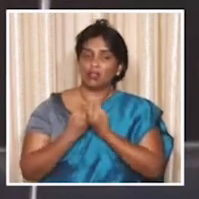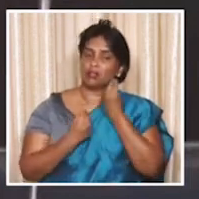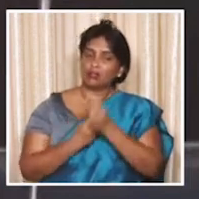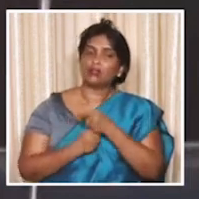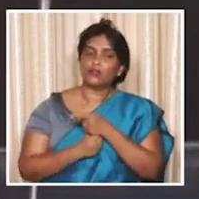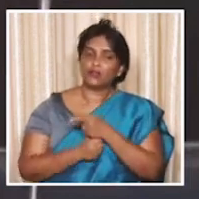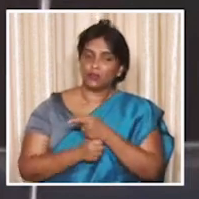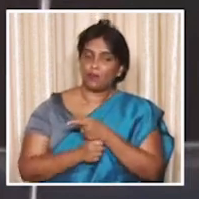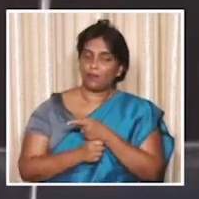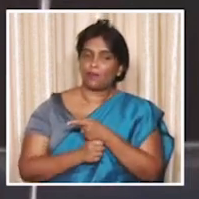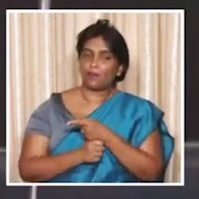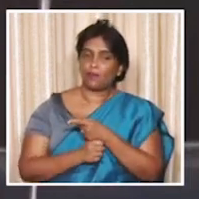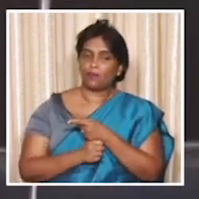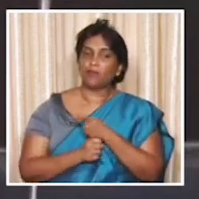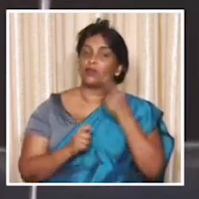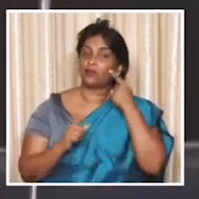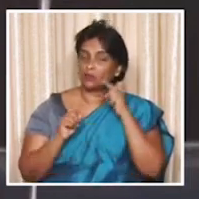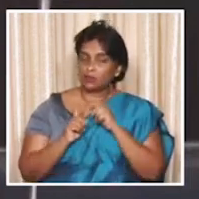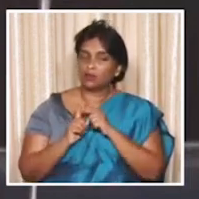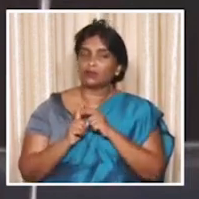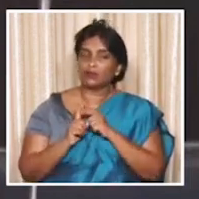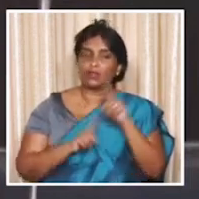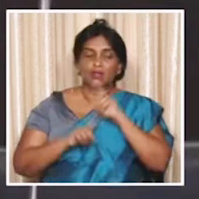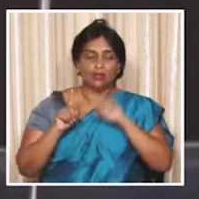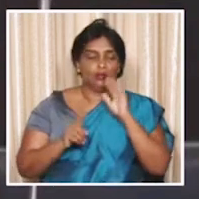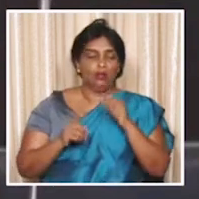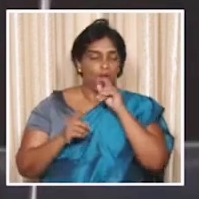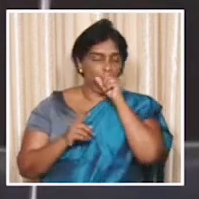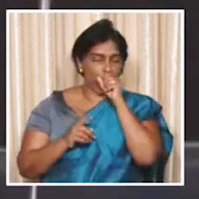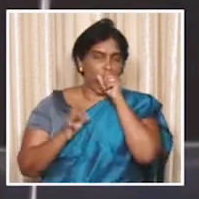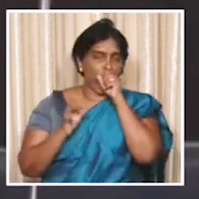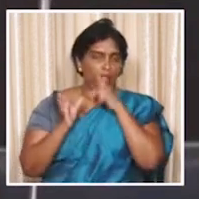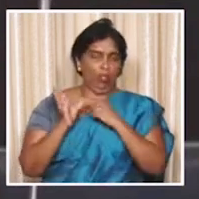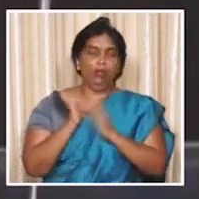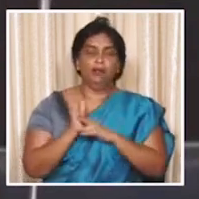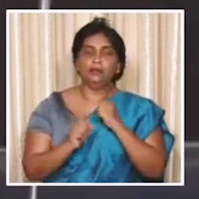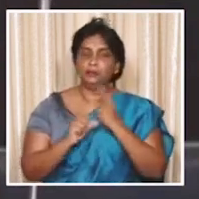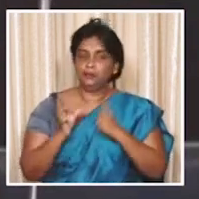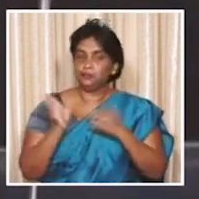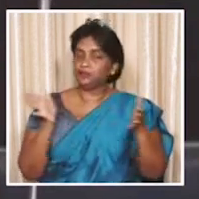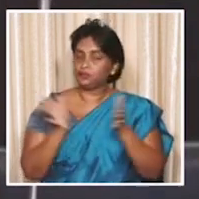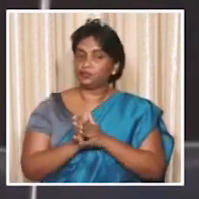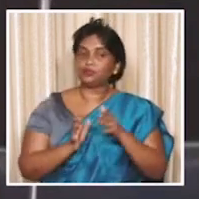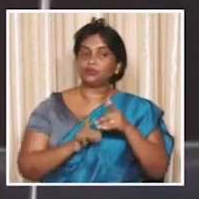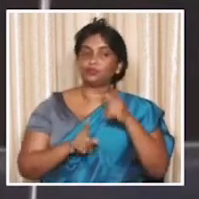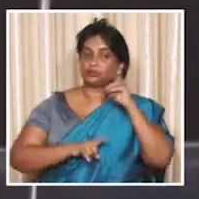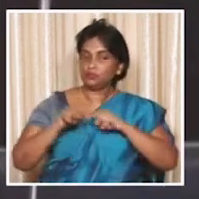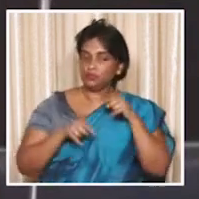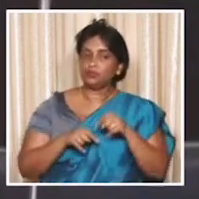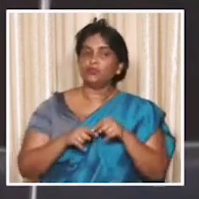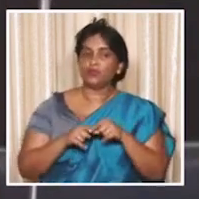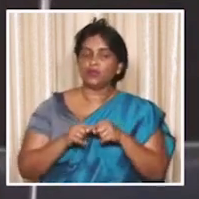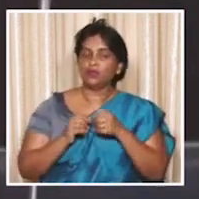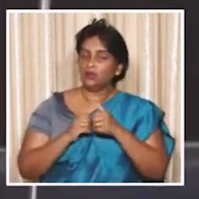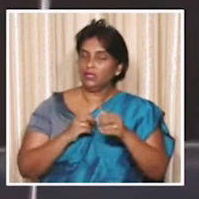දෙන්නම් ඔබතුමා ප්ලීස් වයින්ඩ් අප් ඒ සම්බන්ධව අද හෙට මීටිමක් තියලා අම්බාර කච්චේරි ජීඑක් ගෙනල්ලා මේ එන්එච්ඩීඑක් ගෙනල්ලා ඒක